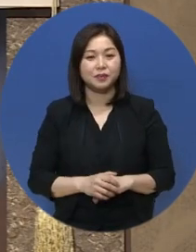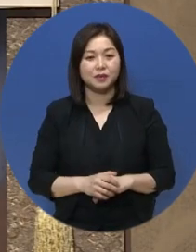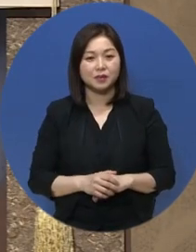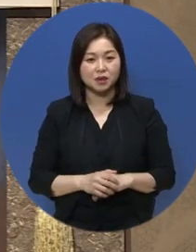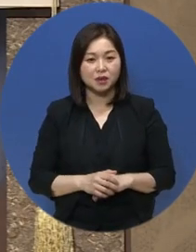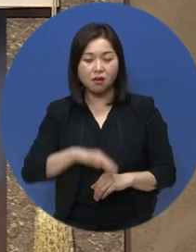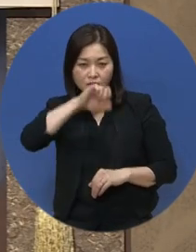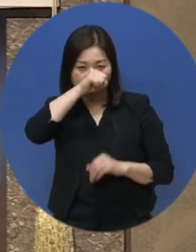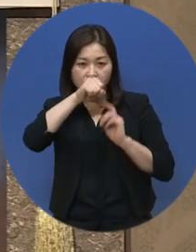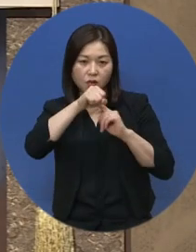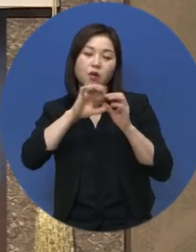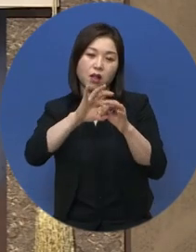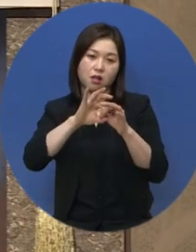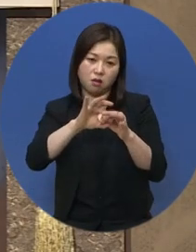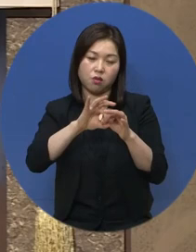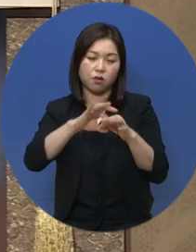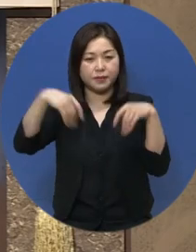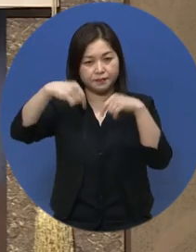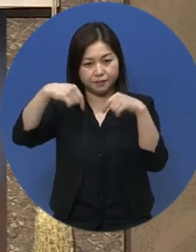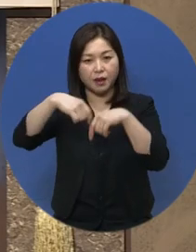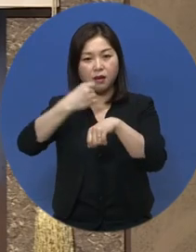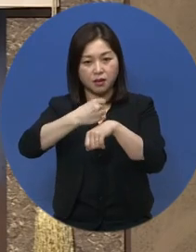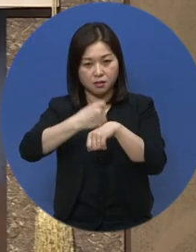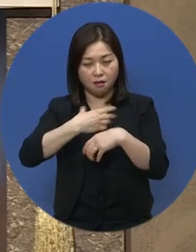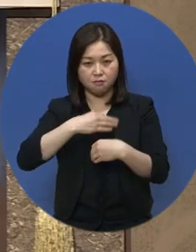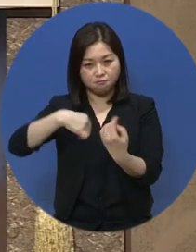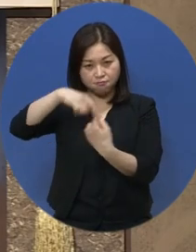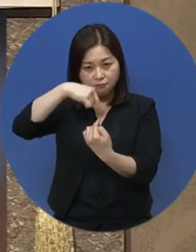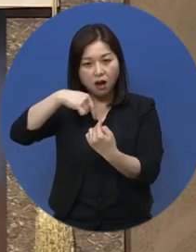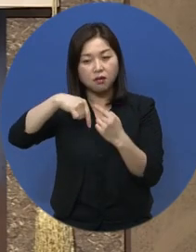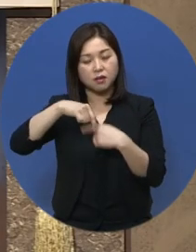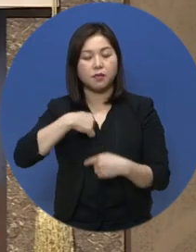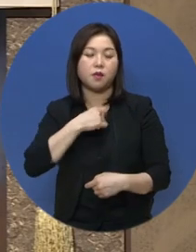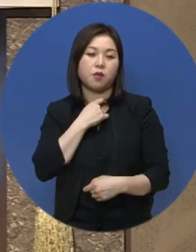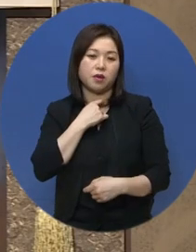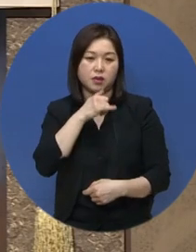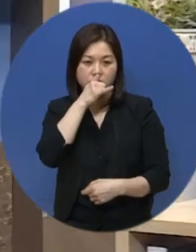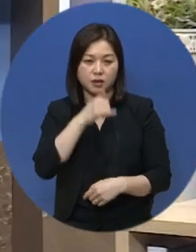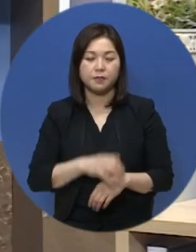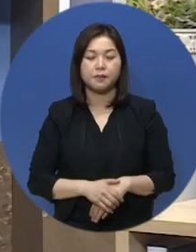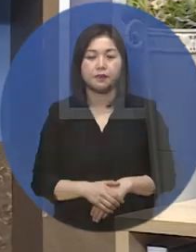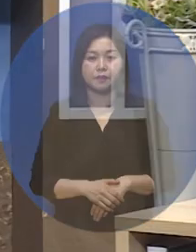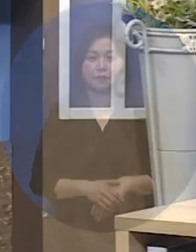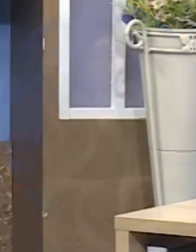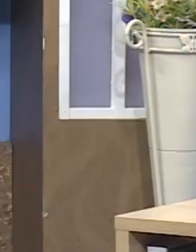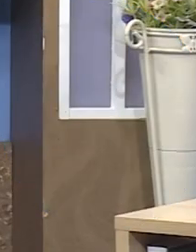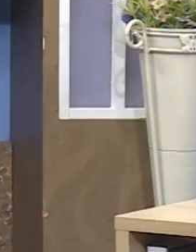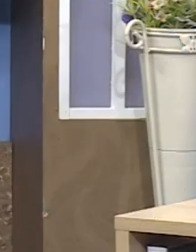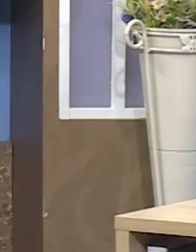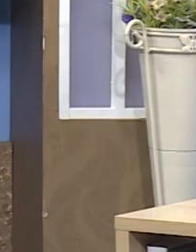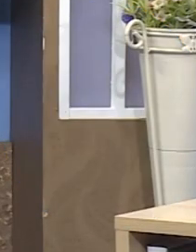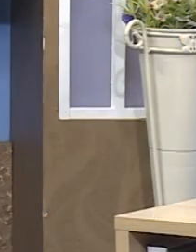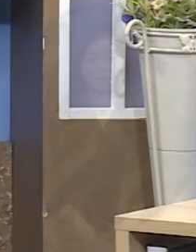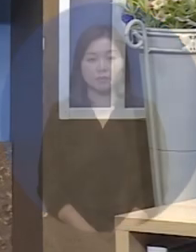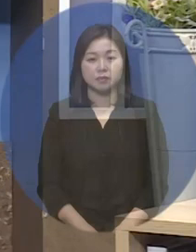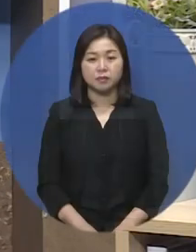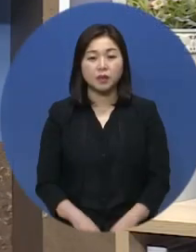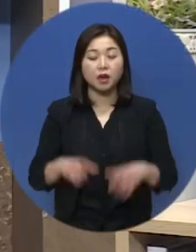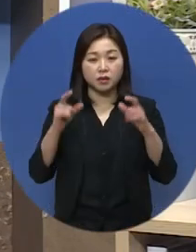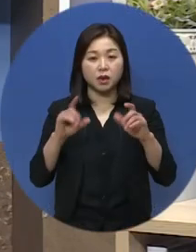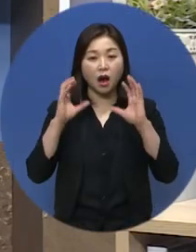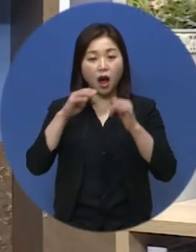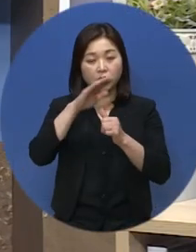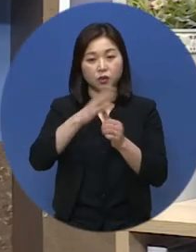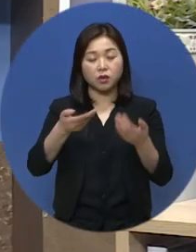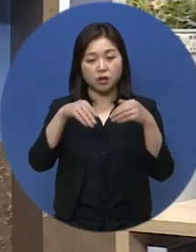같이 논의해서 네네. 이런 것들이 조속히 안정화되기를 저희도 바라고 그러니까요. 있습니다. 그러니까요. 맞습니다. 네. 그런데 이 지역 아동센터에 다닐 수